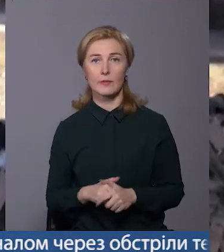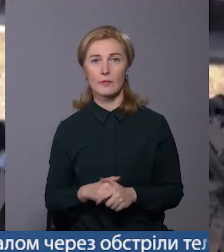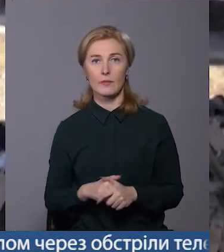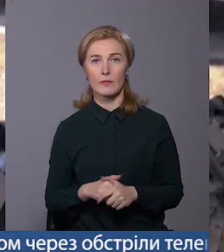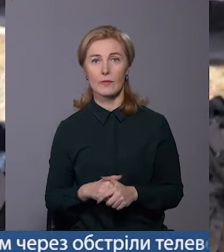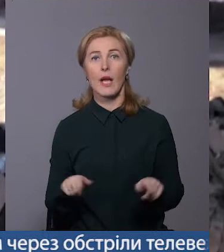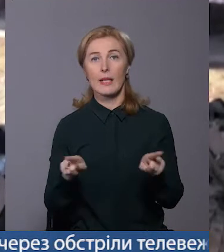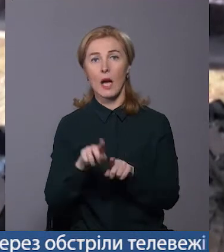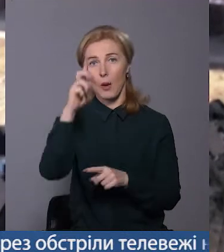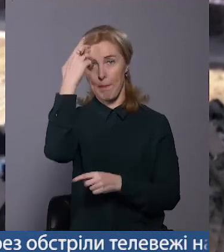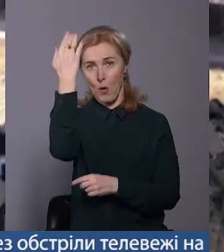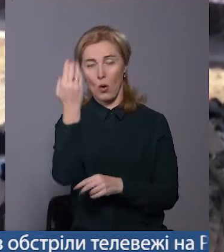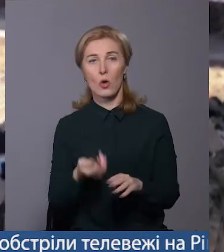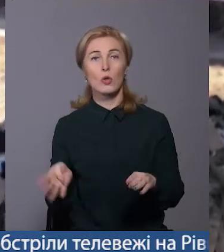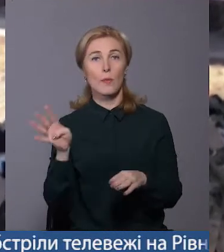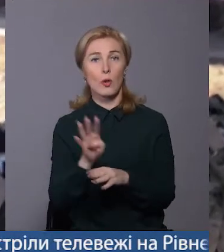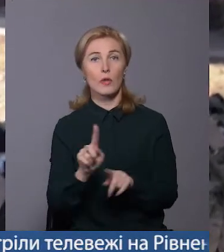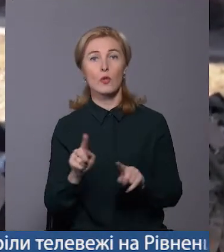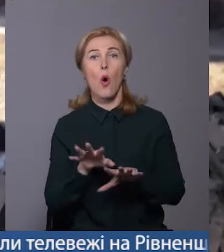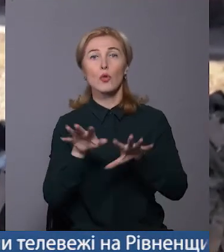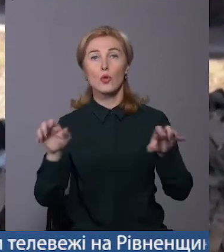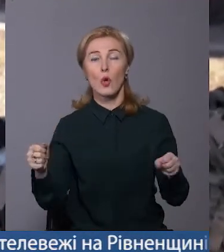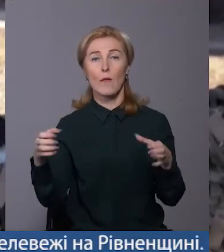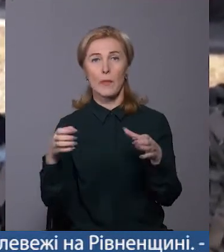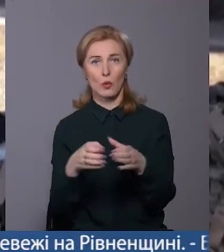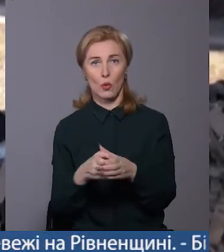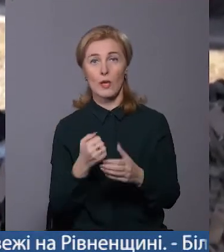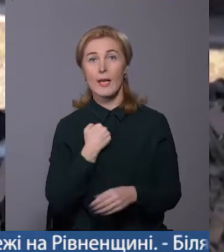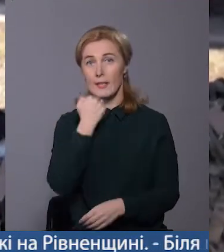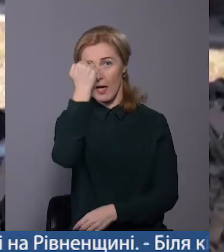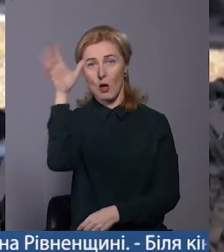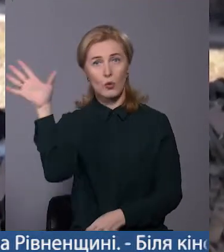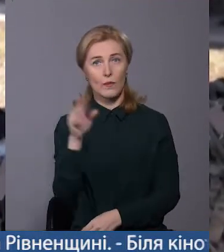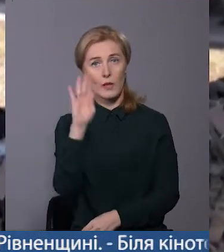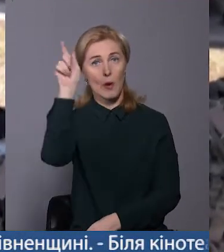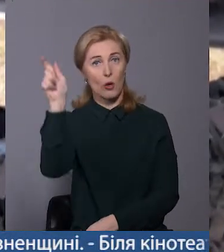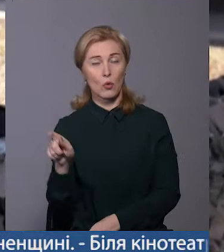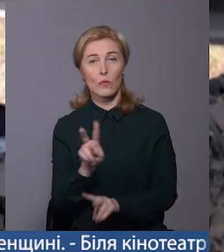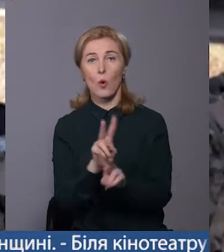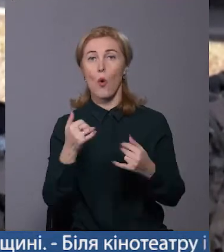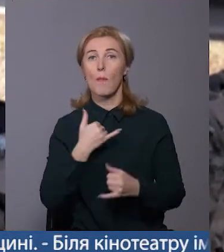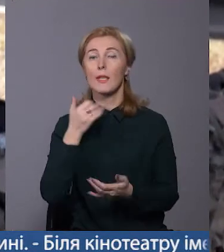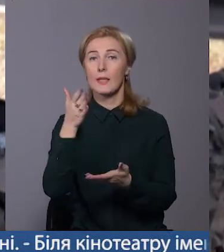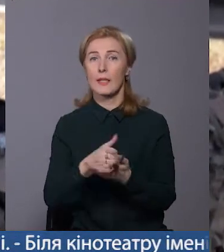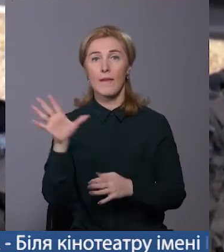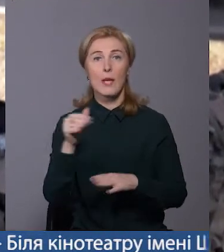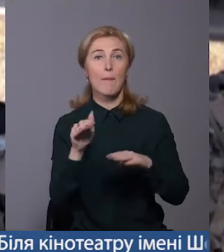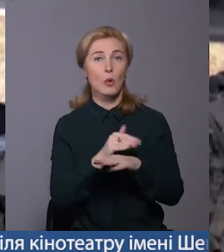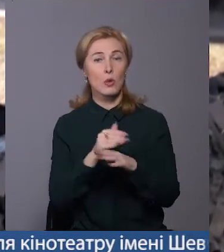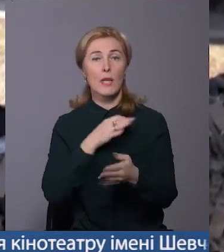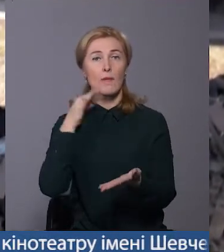Так Бог розпорядився, що очолив підрозділ. Я дякую всім хлопцям, які в мене є, всі молодці, всі